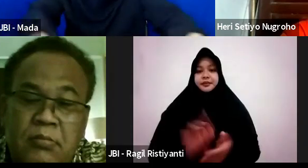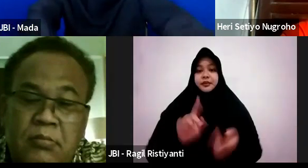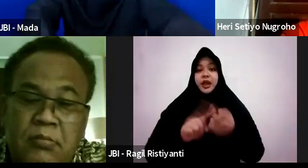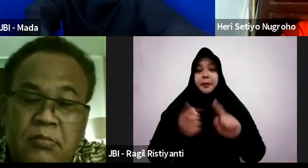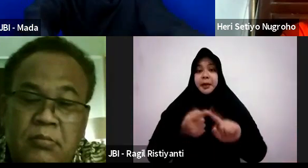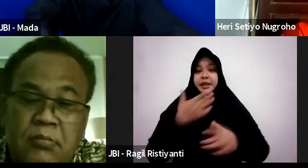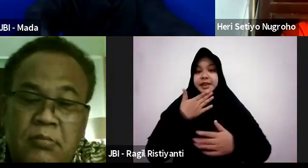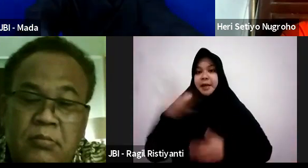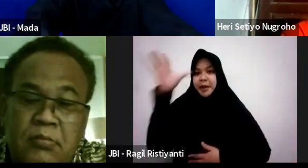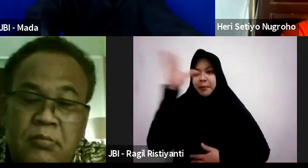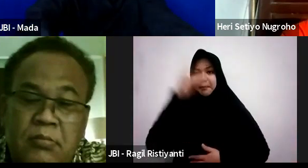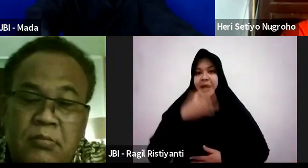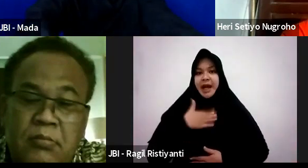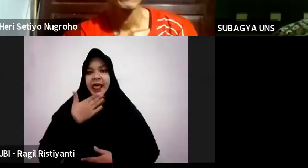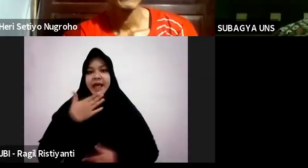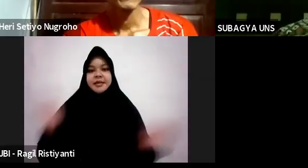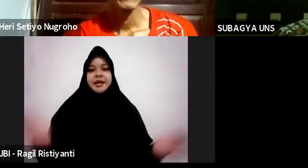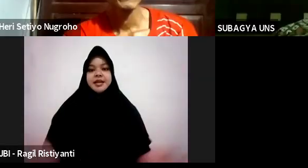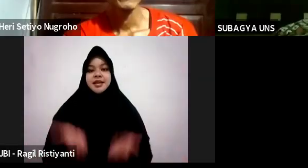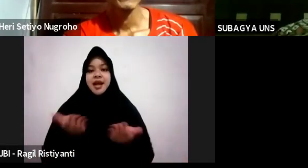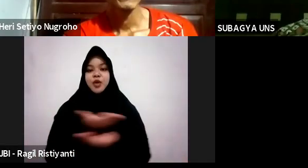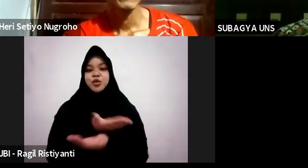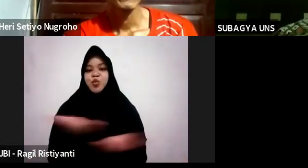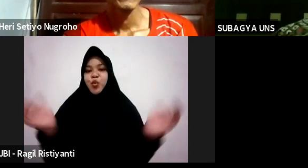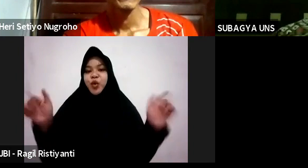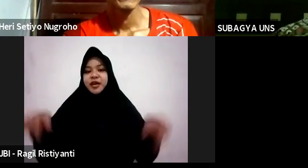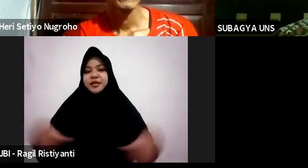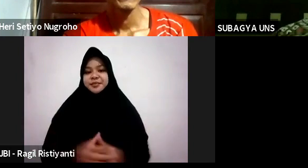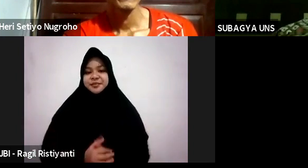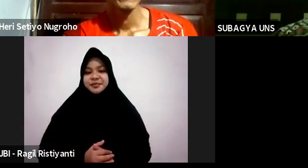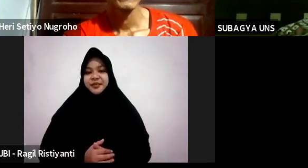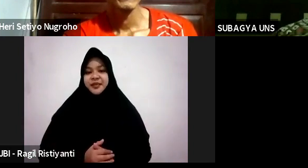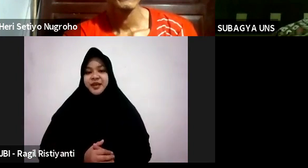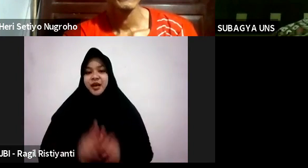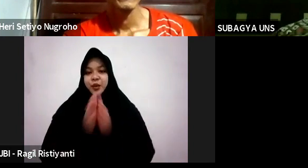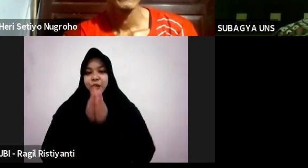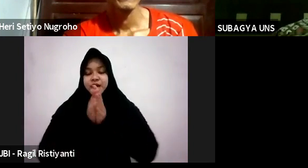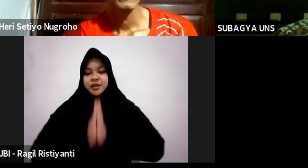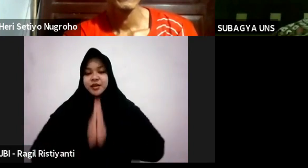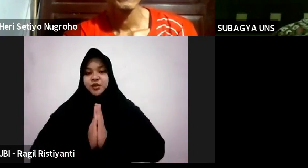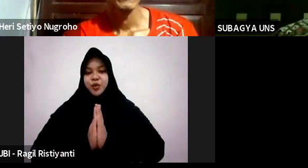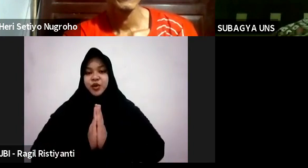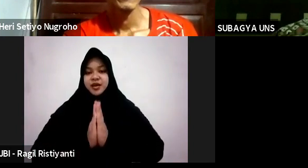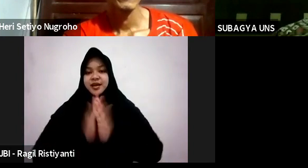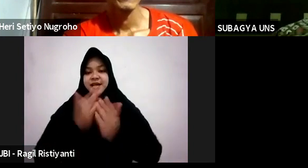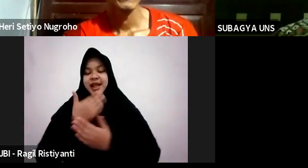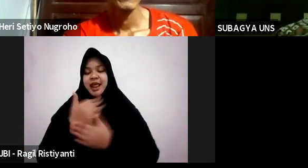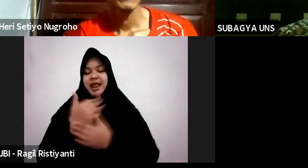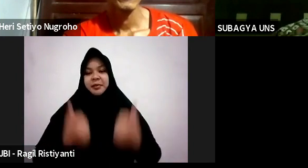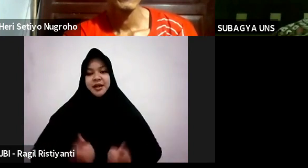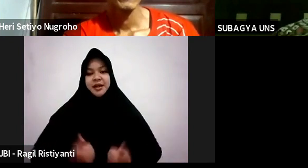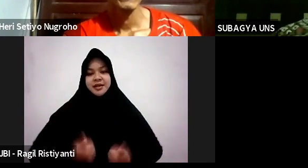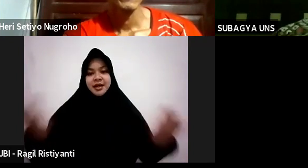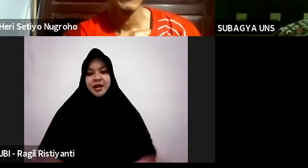warahmatullahi wabarakatuh salam sejahtera Om Swastiastu namo buddhaya salam kebajikan Rahayu